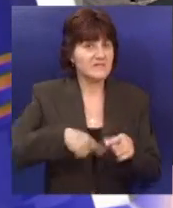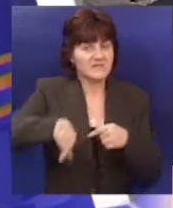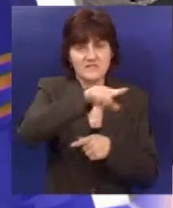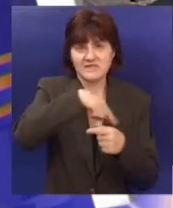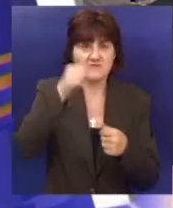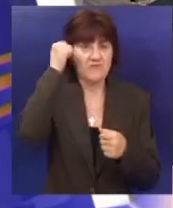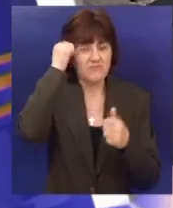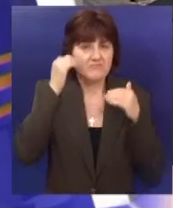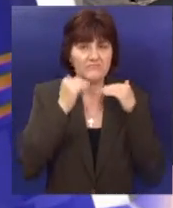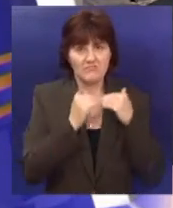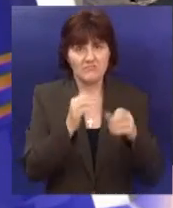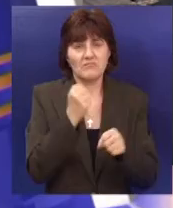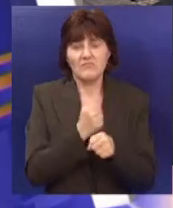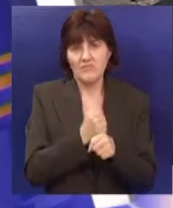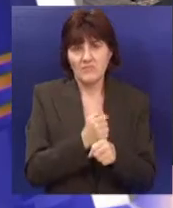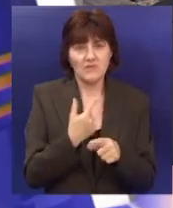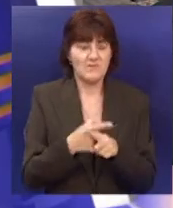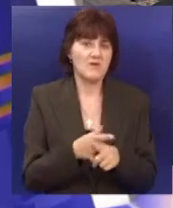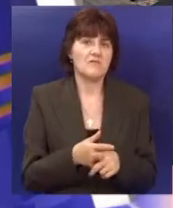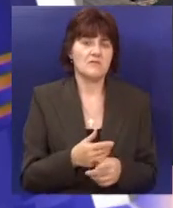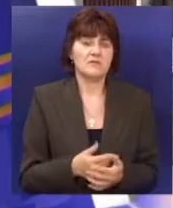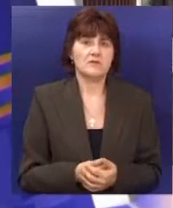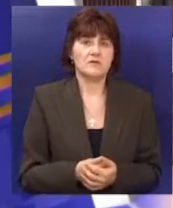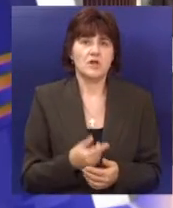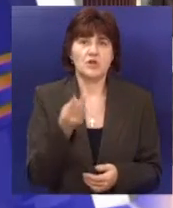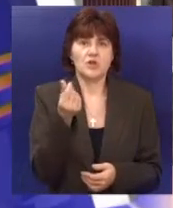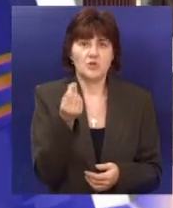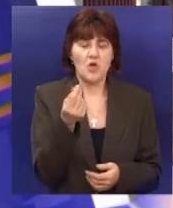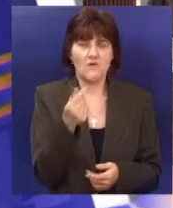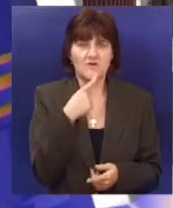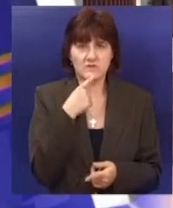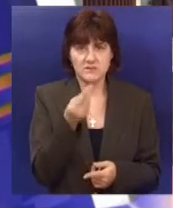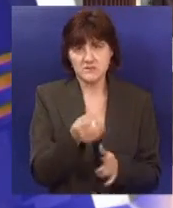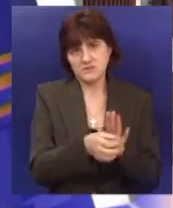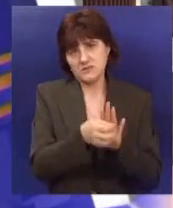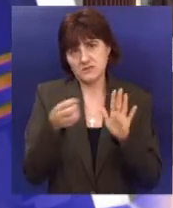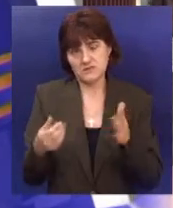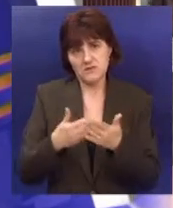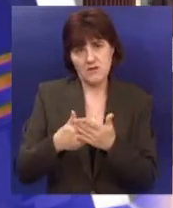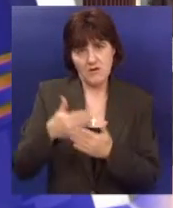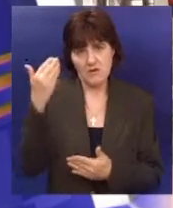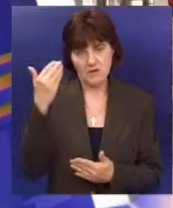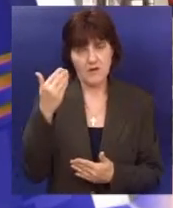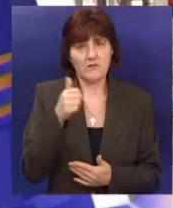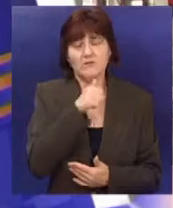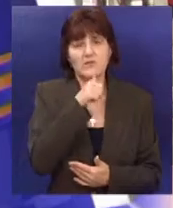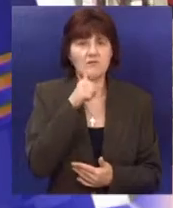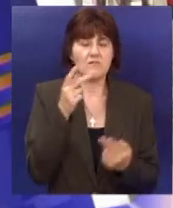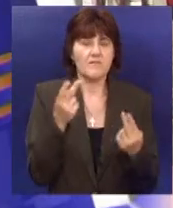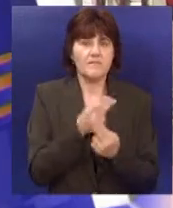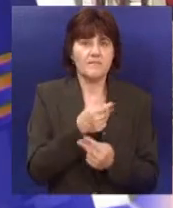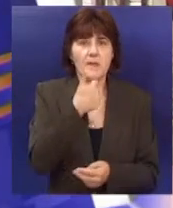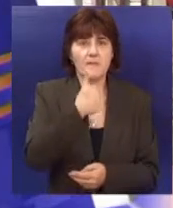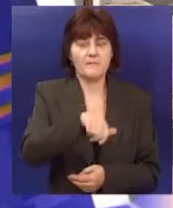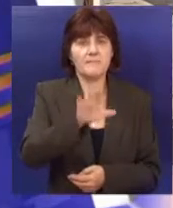asfaltirati sve ulice u gradu koje nisu asfaltirane u prethodnih nekoliko decenija. Novac za asfaltiranje je izdvojen iz gradskog budžeta, a investicija